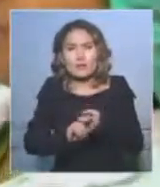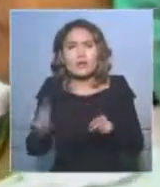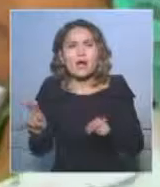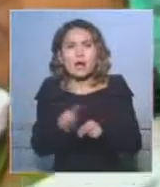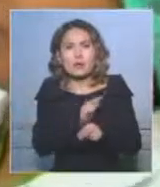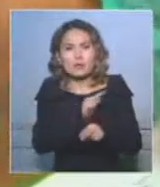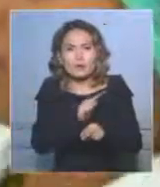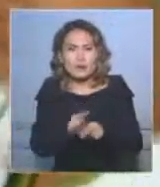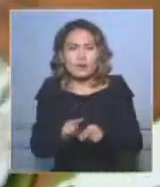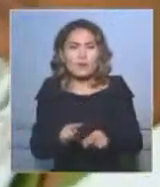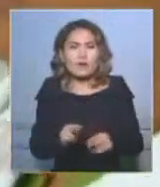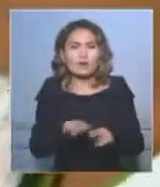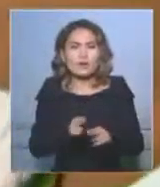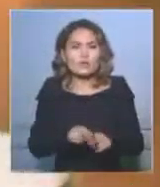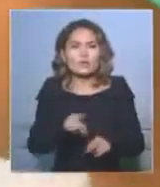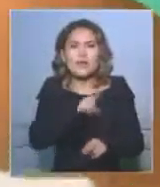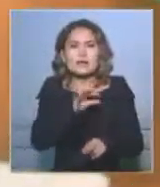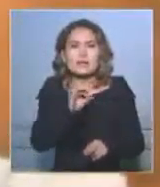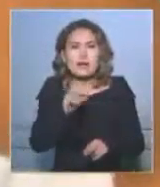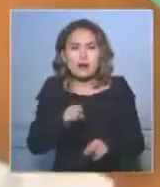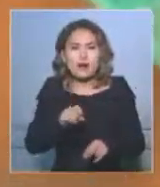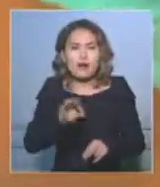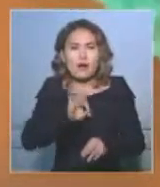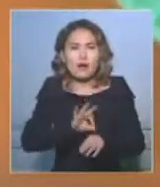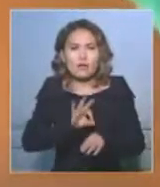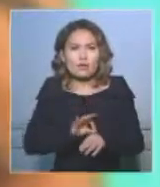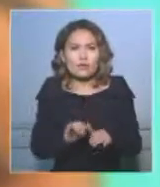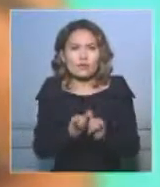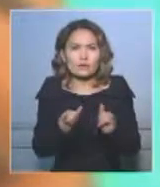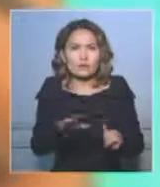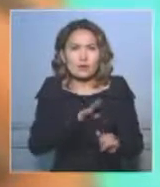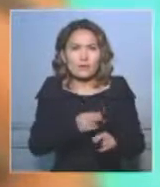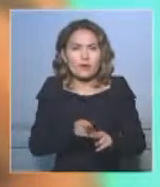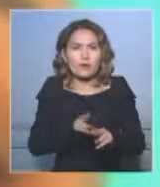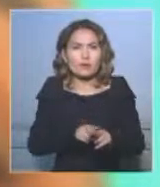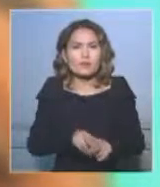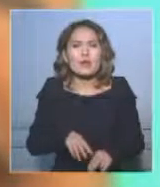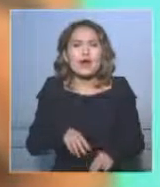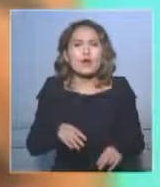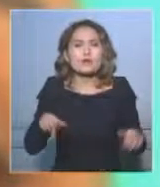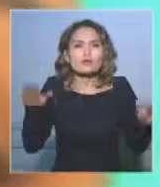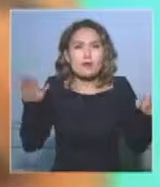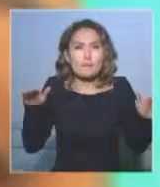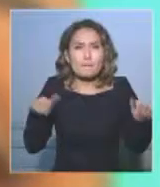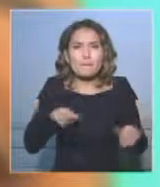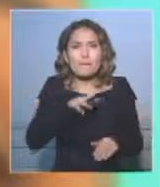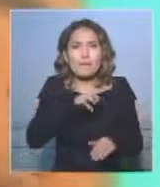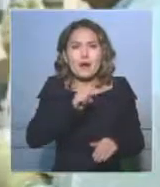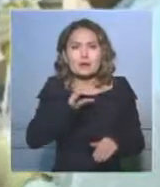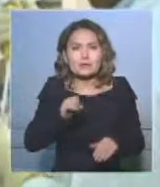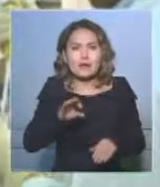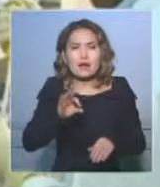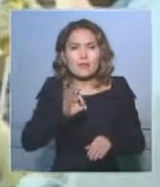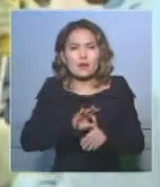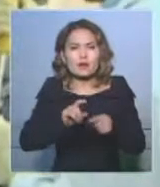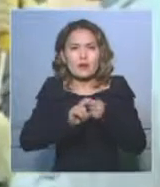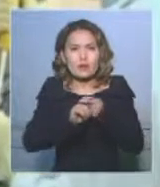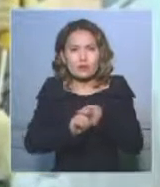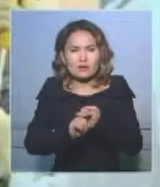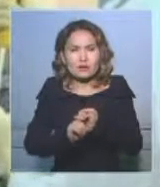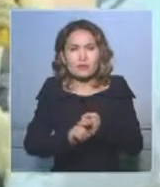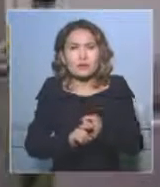аурудың Зика безгегімен ұқсастығы анықталған. Оған қоса екі індетті де таратушы маса болып шықты. Енді компания өкілдері